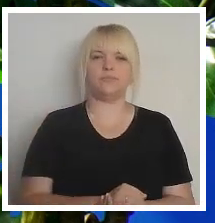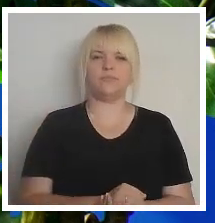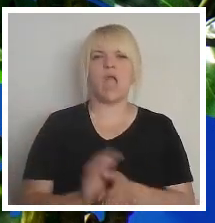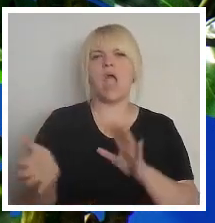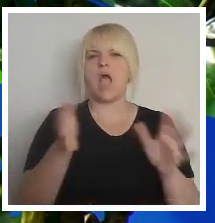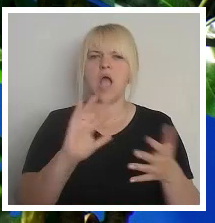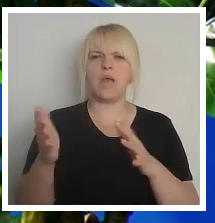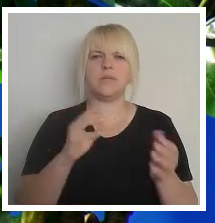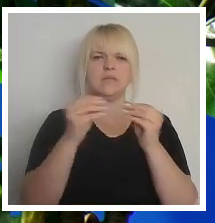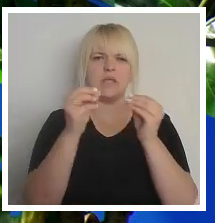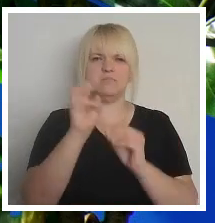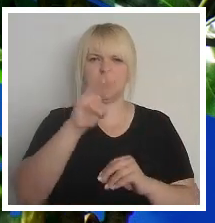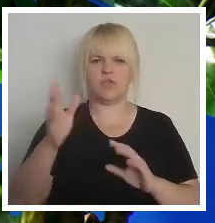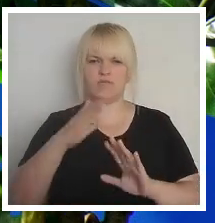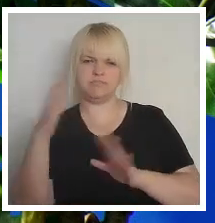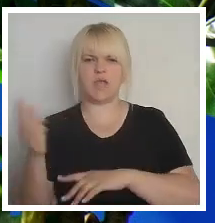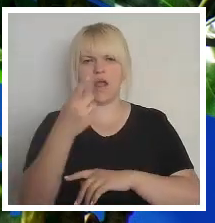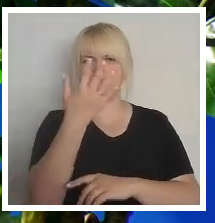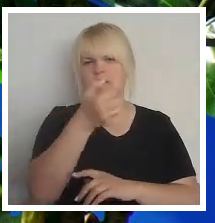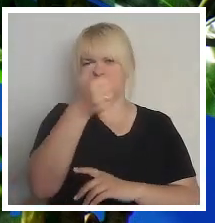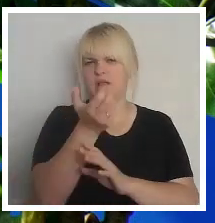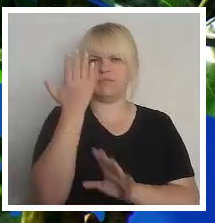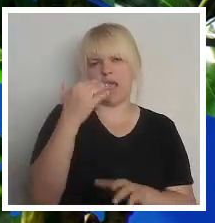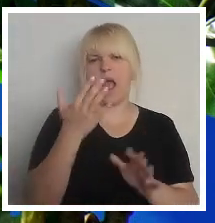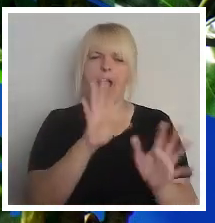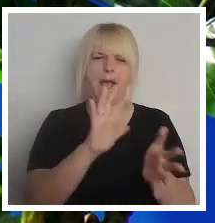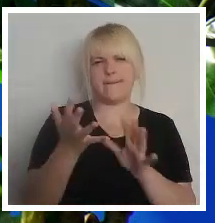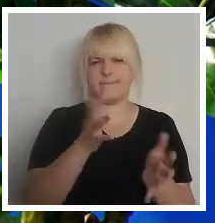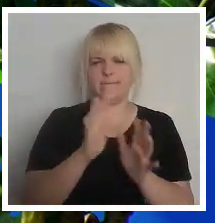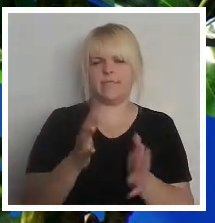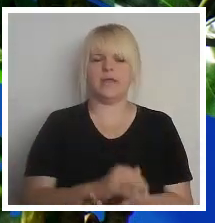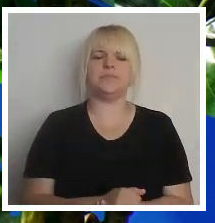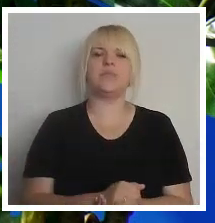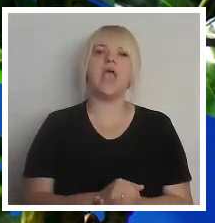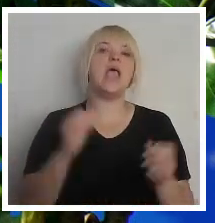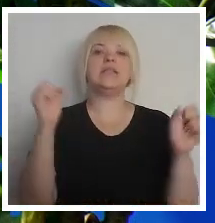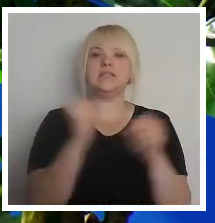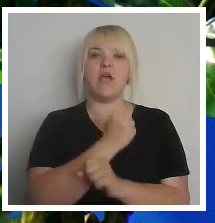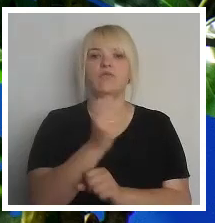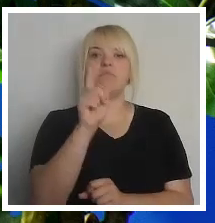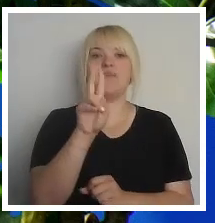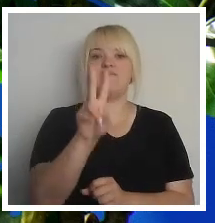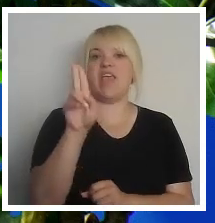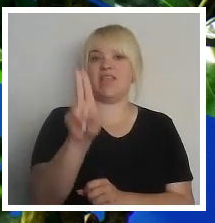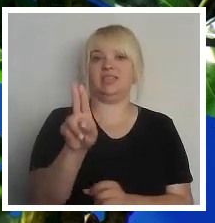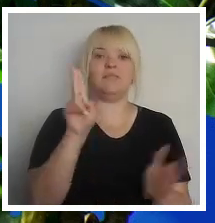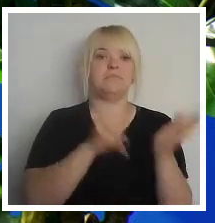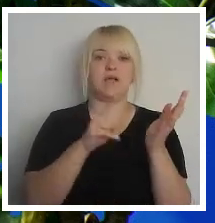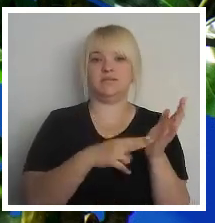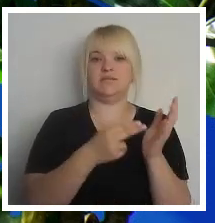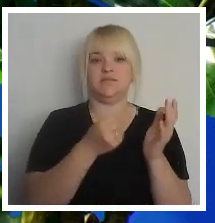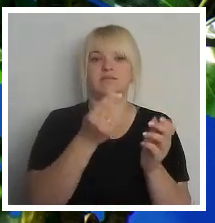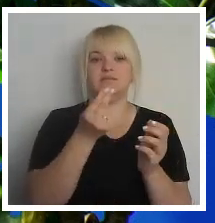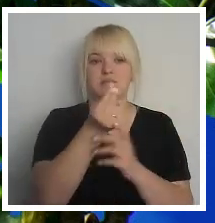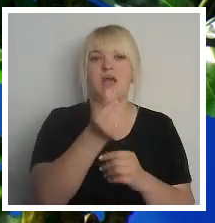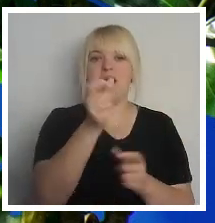Aptuveni 10 miljonus vairāk nekā, teiksim, 5 gadus apakaļ, plus mīnus. Savukārt PVN maksātāji, jeb gan